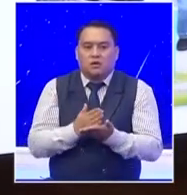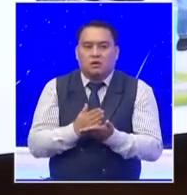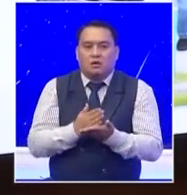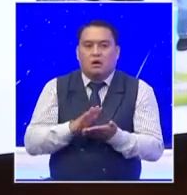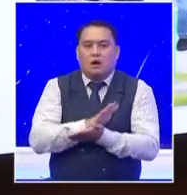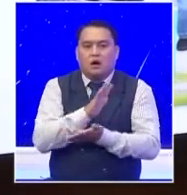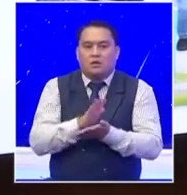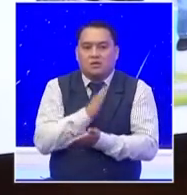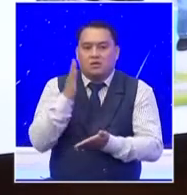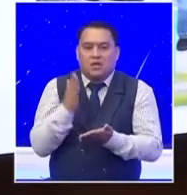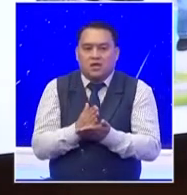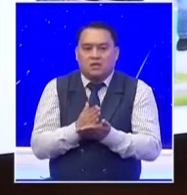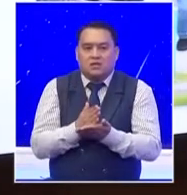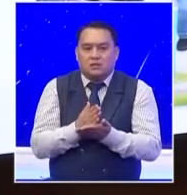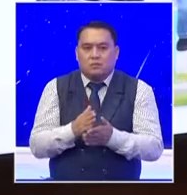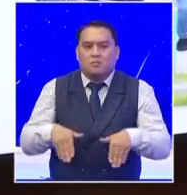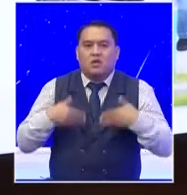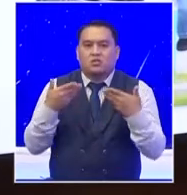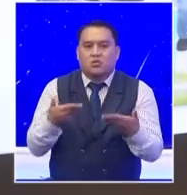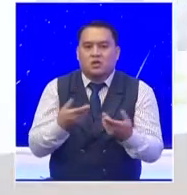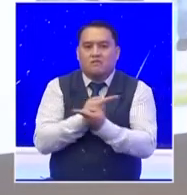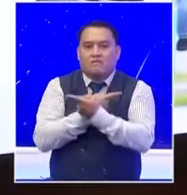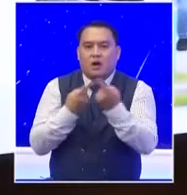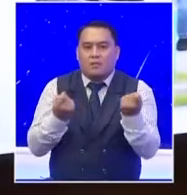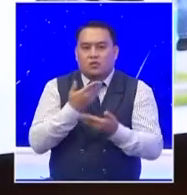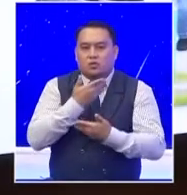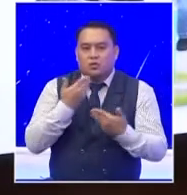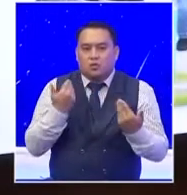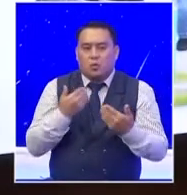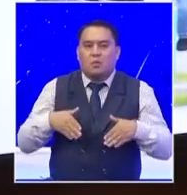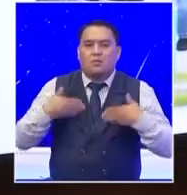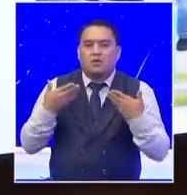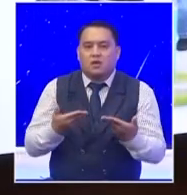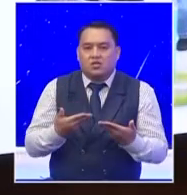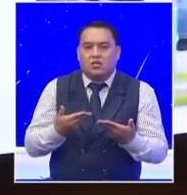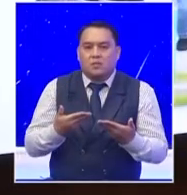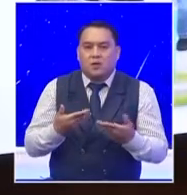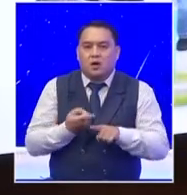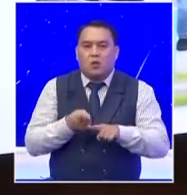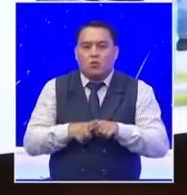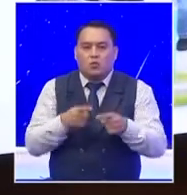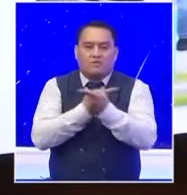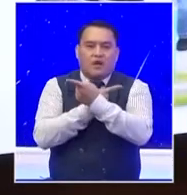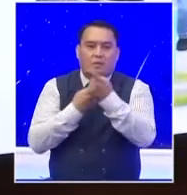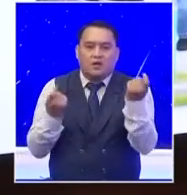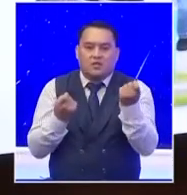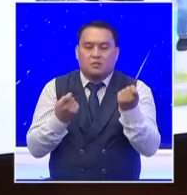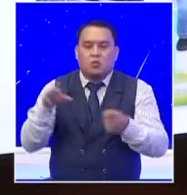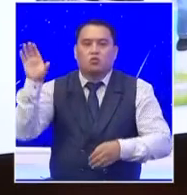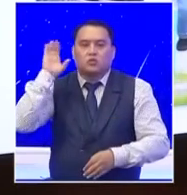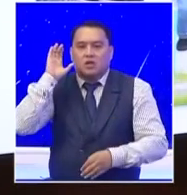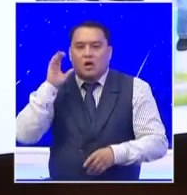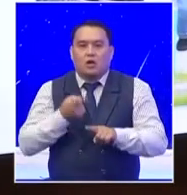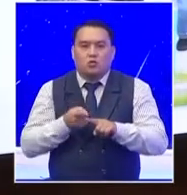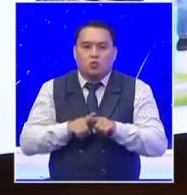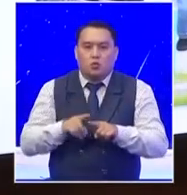печатаются, сеть, пожалуйста, а информации нет. Поэтому мы пришли с предложением. Чтобы эту информацию, которую мы здесь услышали, о